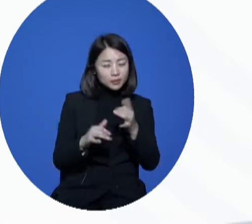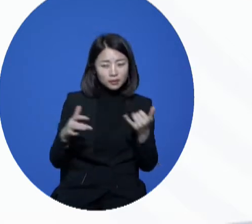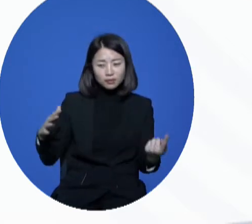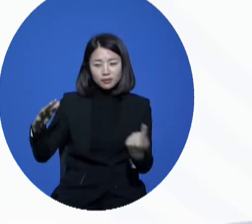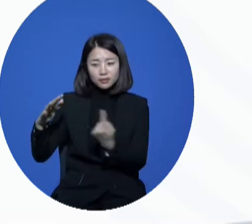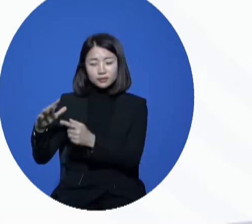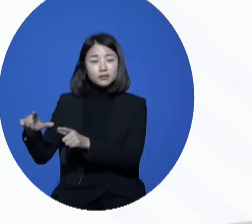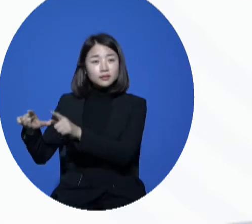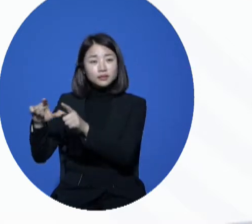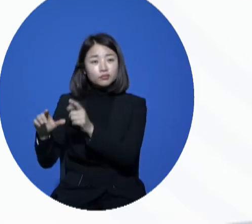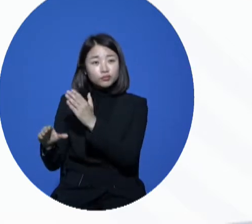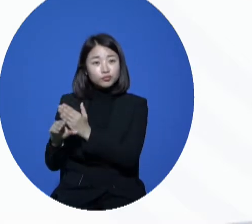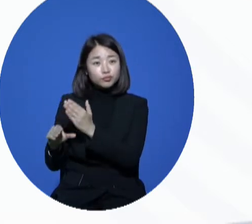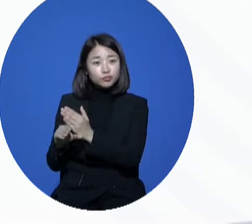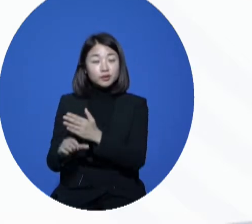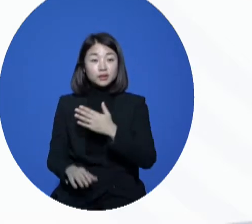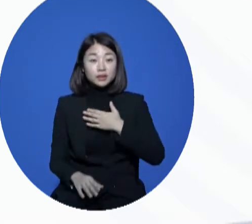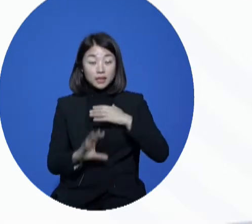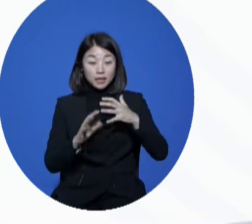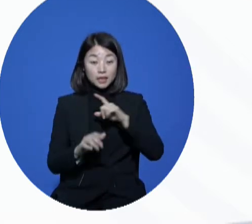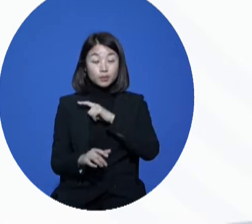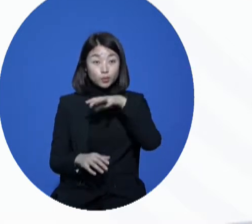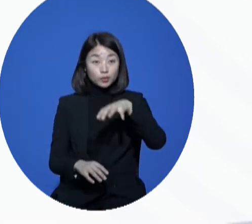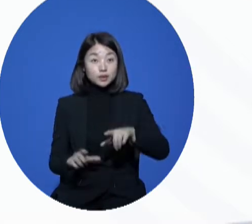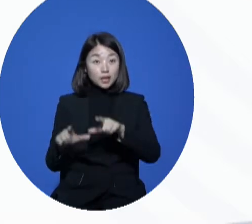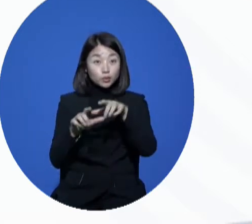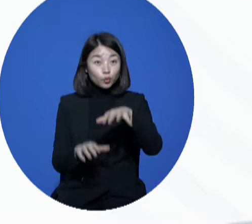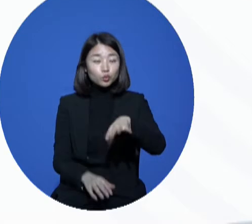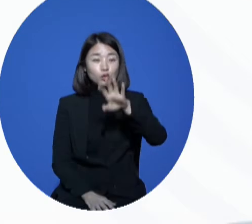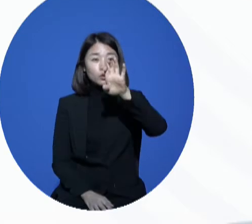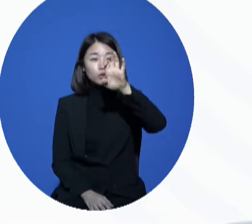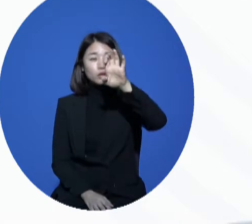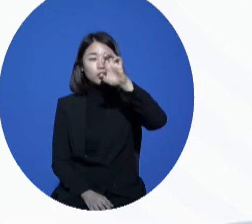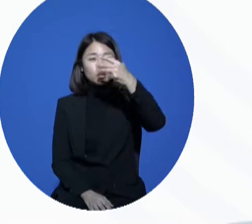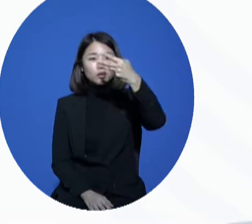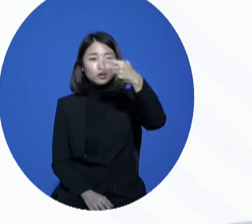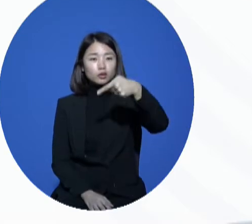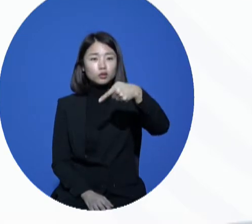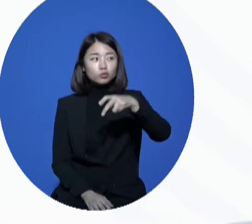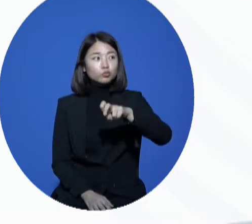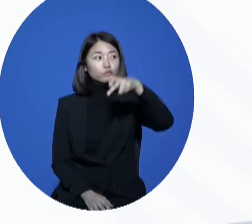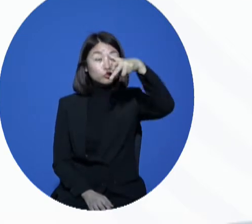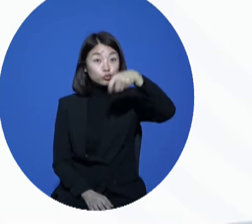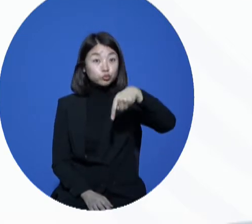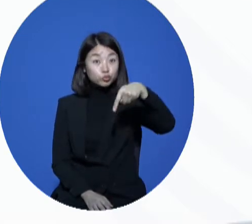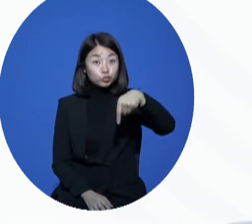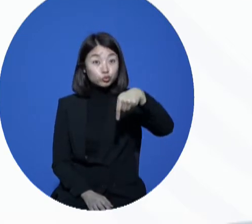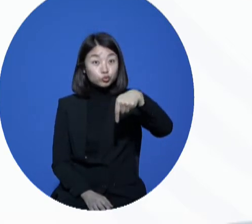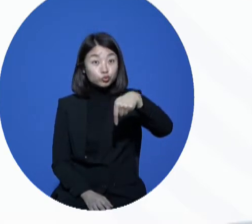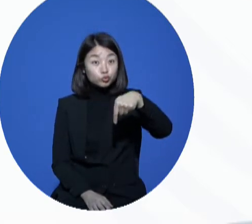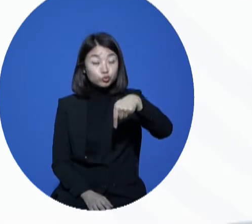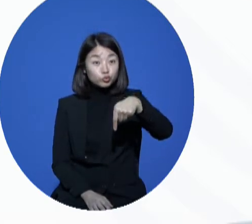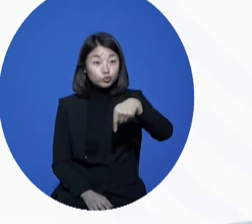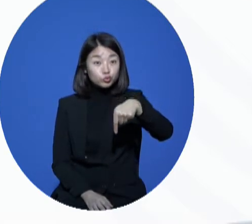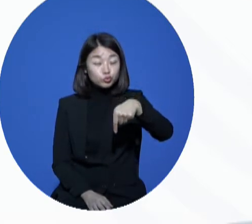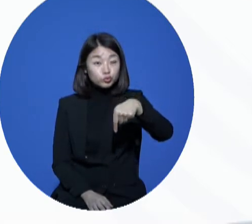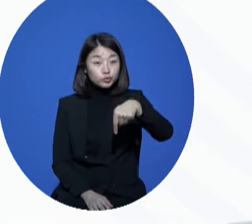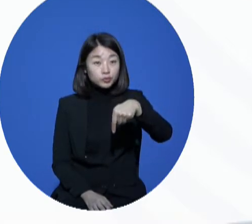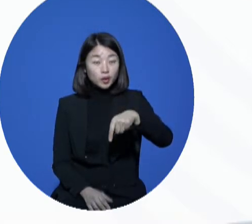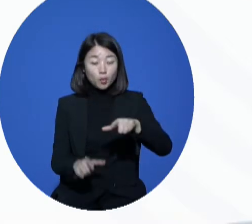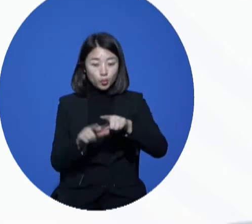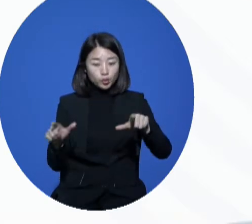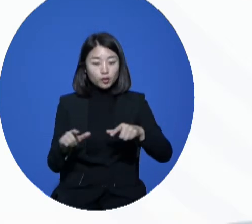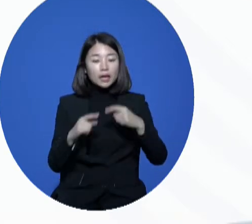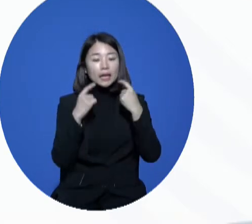살고 있습니다. 제가 지금 툴쿠라는 도시에 살고 있는데 장애인들이 사실 대부분은 자기